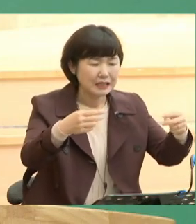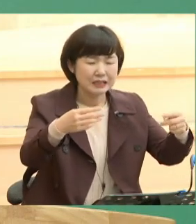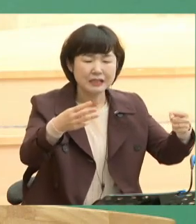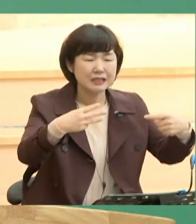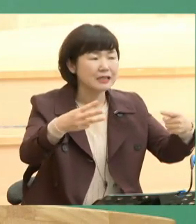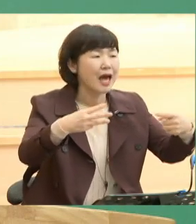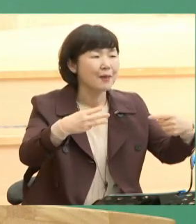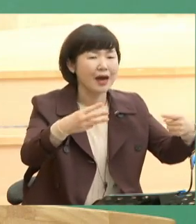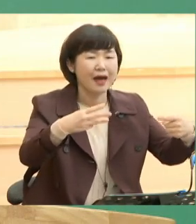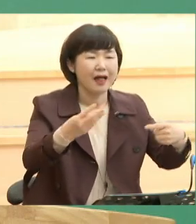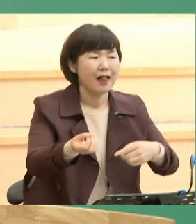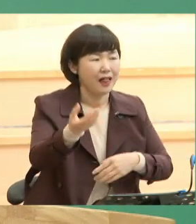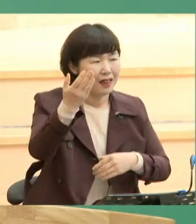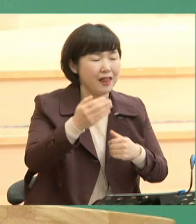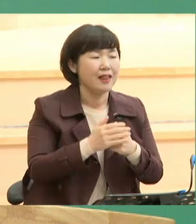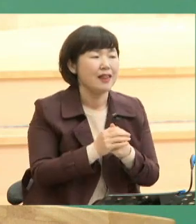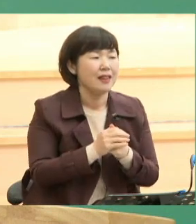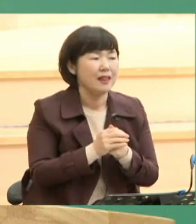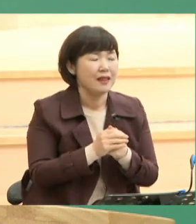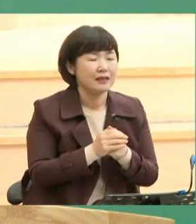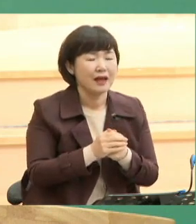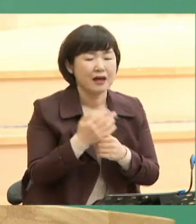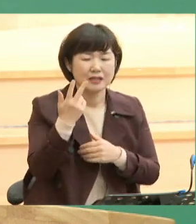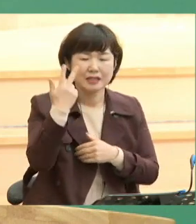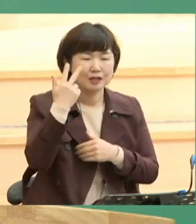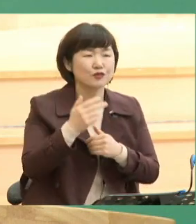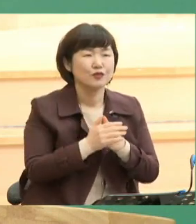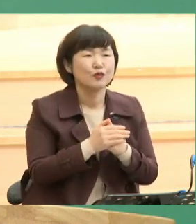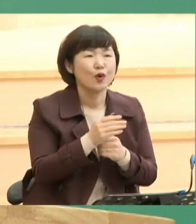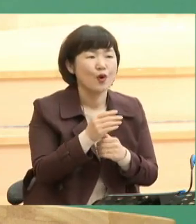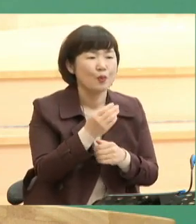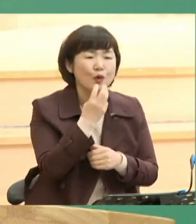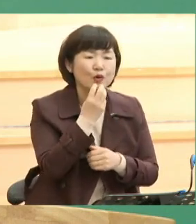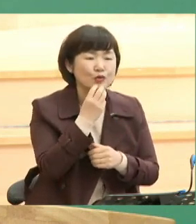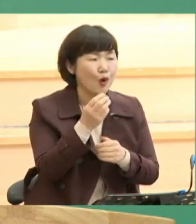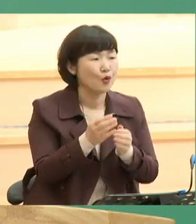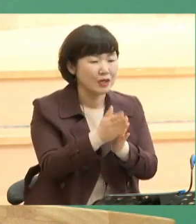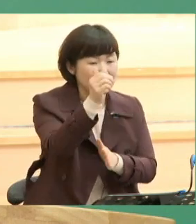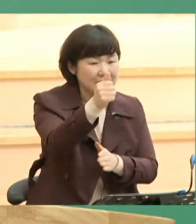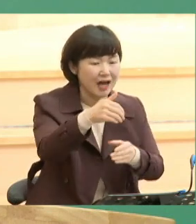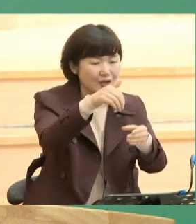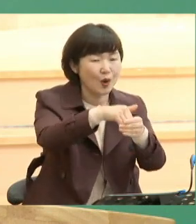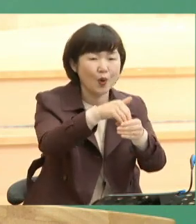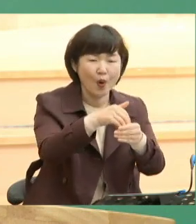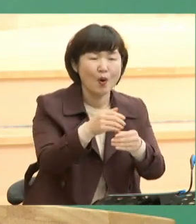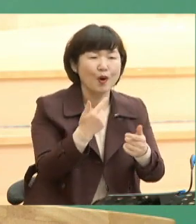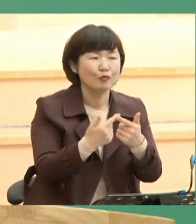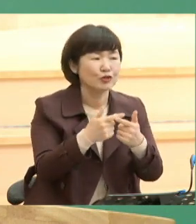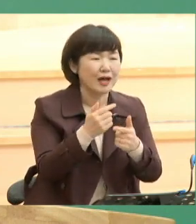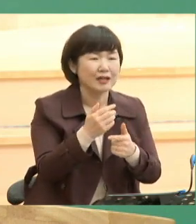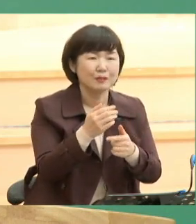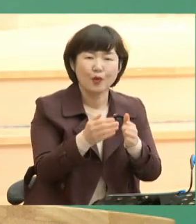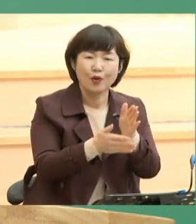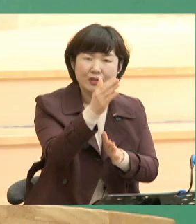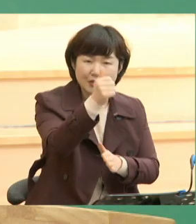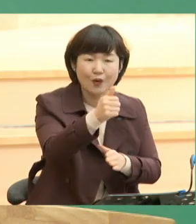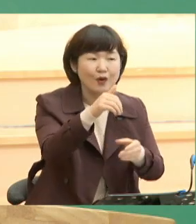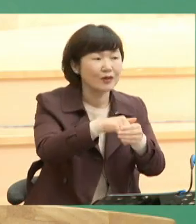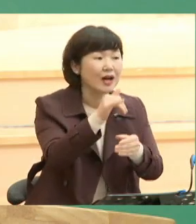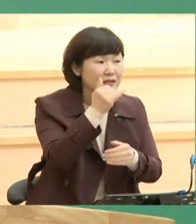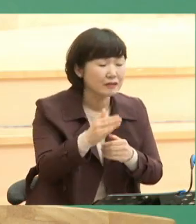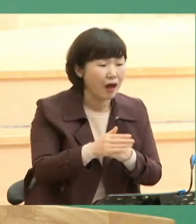거에요 그럼 금주의 도 보궐 선거를 치렀는데 말이에요 보 골성 2억 아이 정도였다면